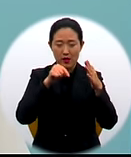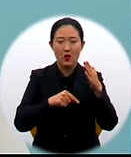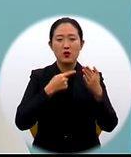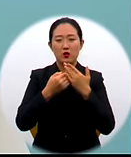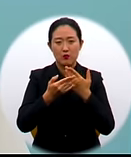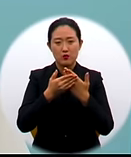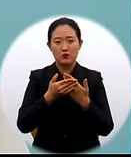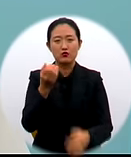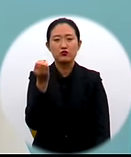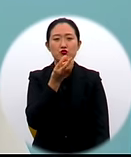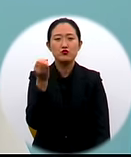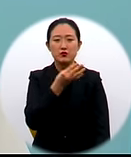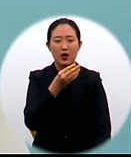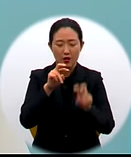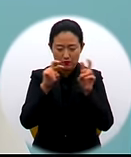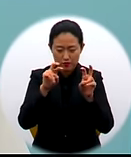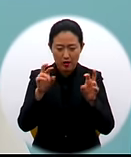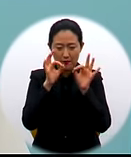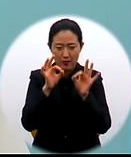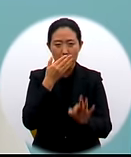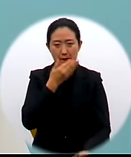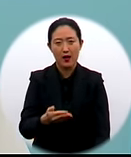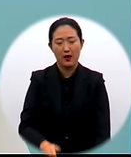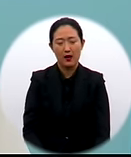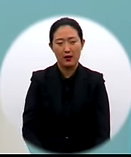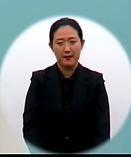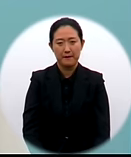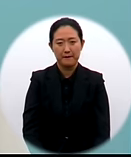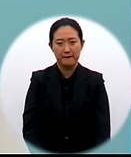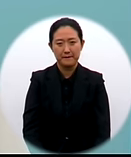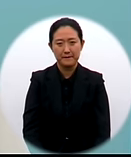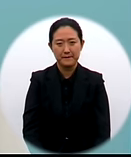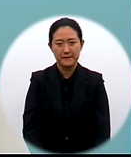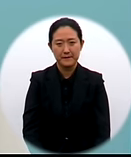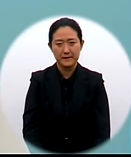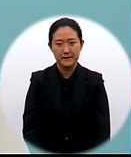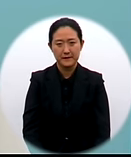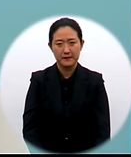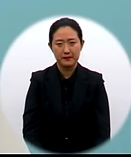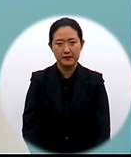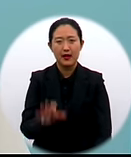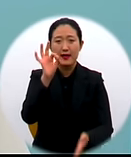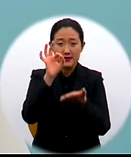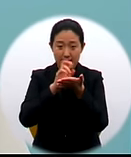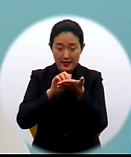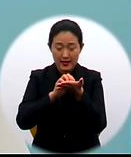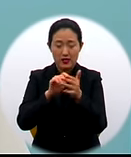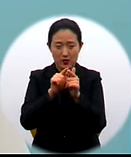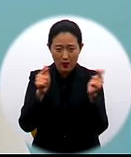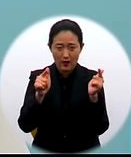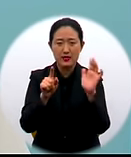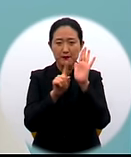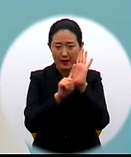사람들이었냐? 재무 분석을 하거나 CRM이라는 마케팅부 데이터를 분석하던 사람들이었습니다. 마케터거나 재무를